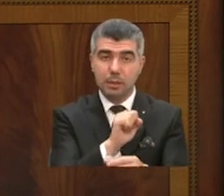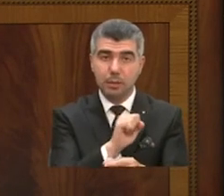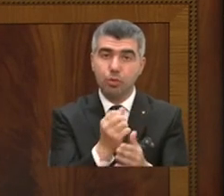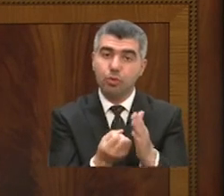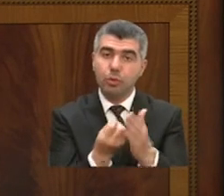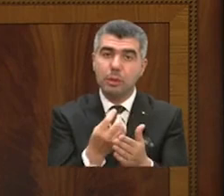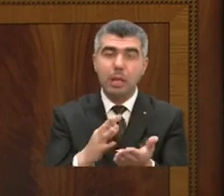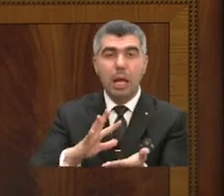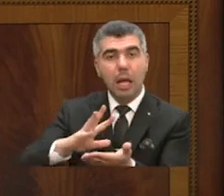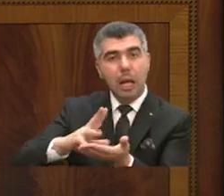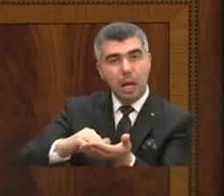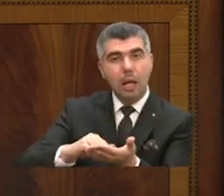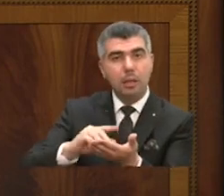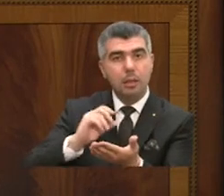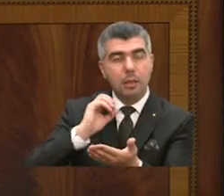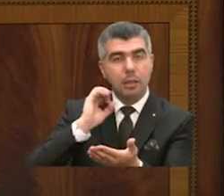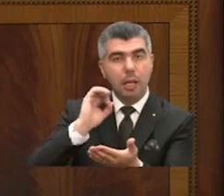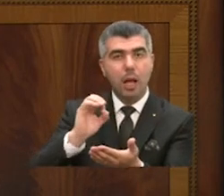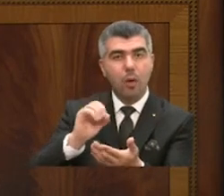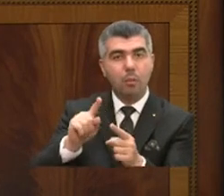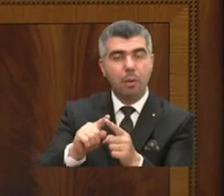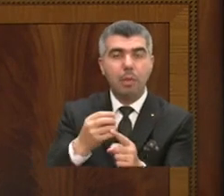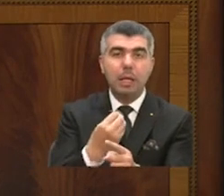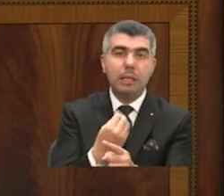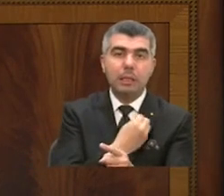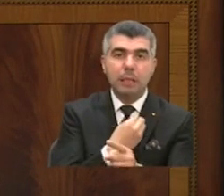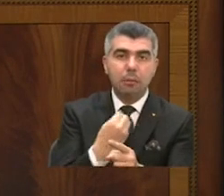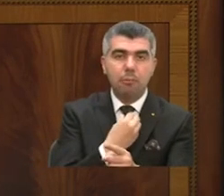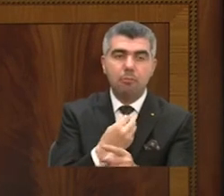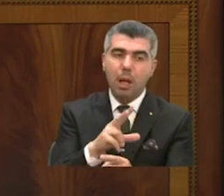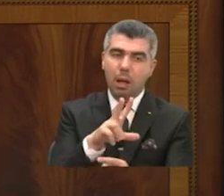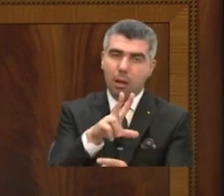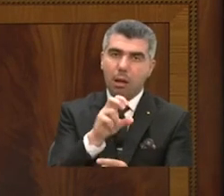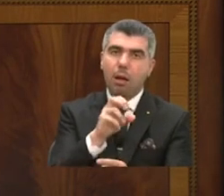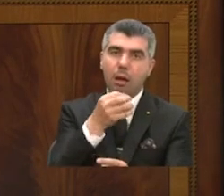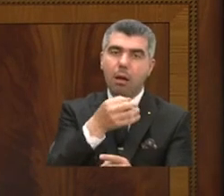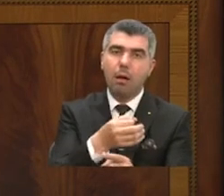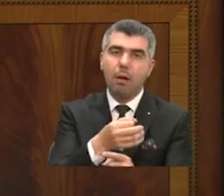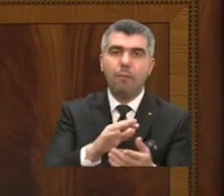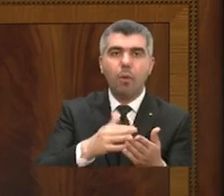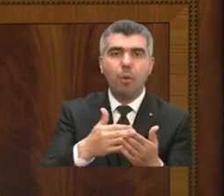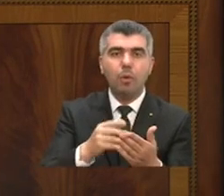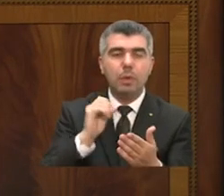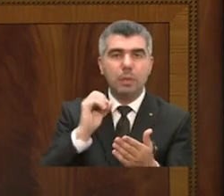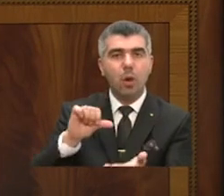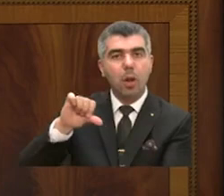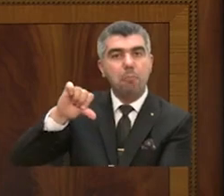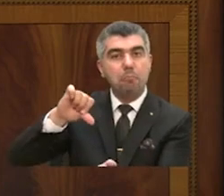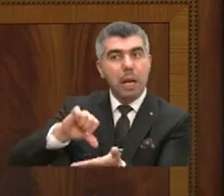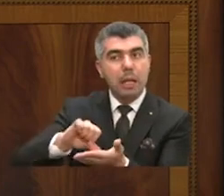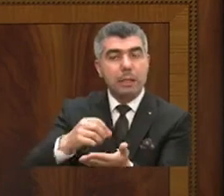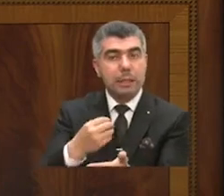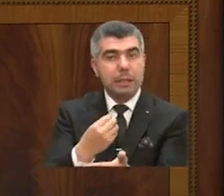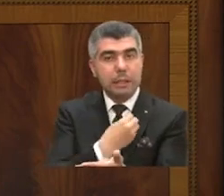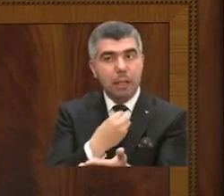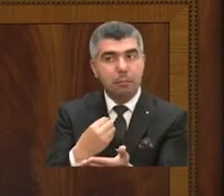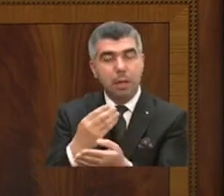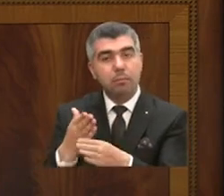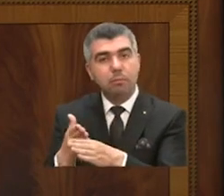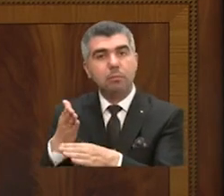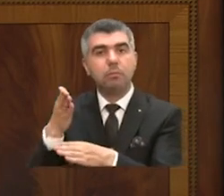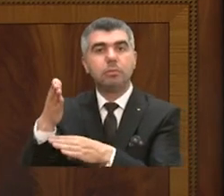نظام البطاقة الصحية الرقمية التي تمكن من تتبع مسار العلاج من المركز الصحي للقلب إلى المستشفى